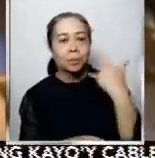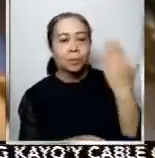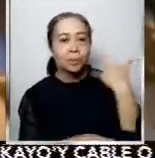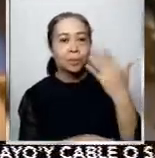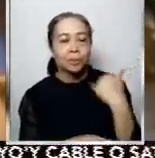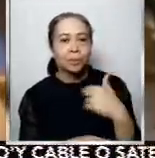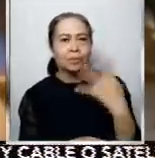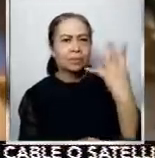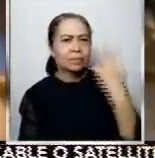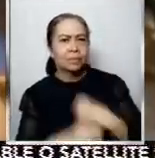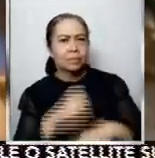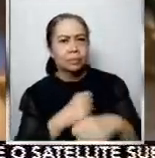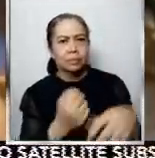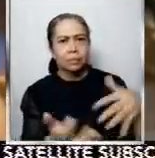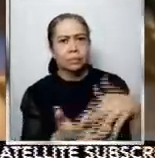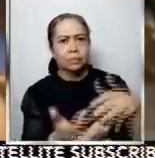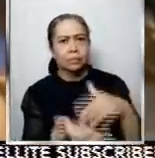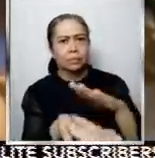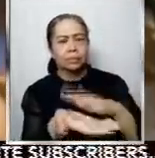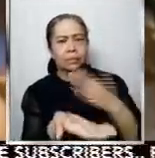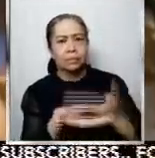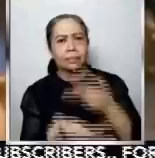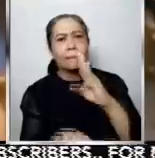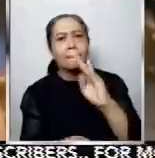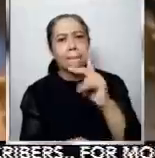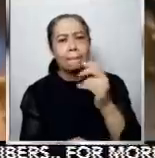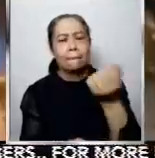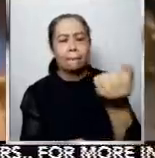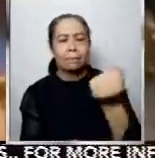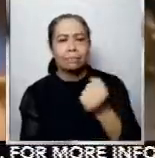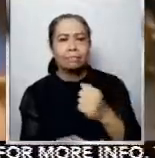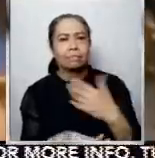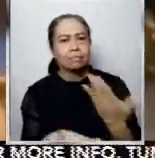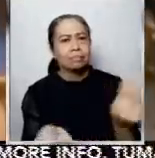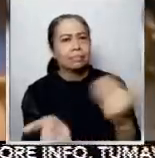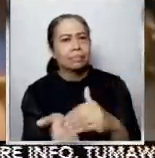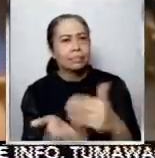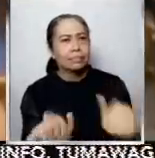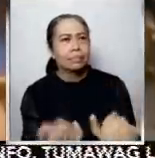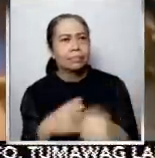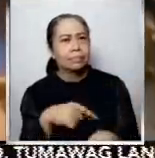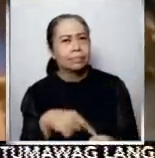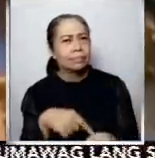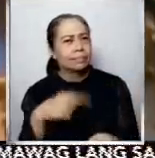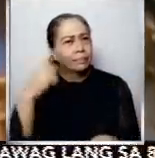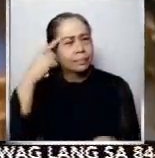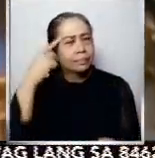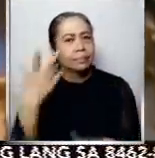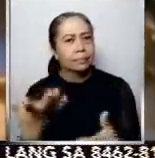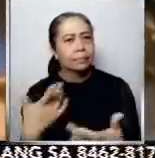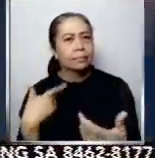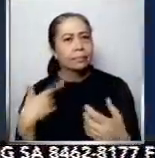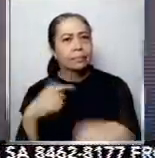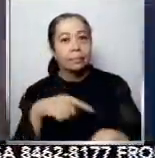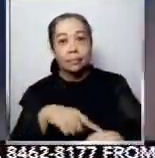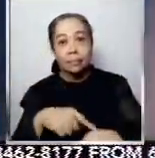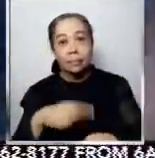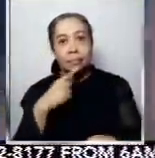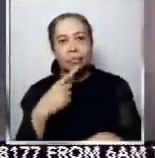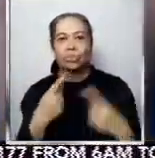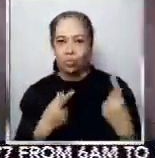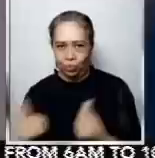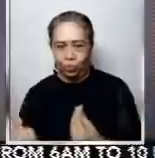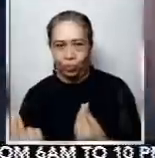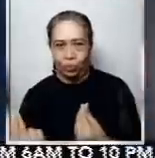nag-aral ako ng baking class. And ngayon siguro ito yung time na nagkaroon ako ng oras para ma-practice ko. Ano naman